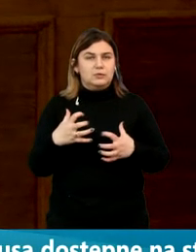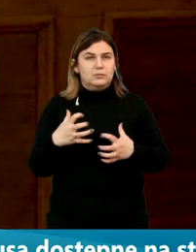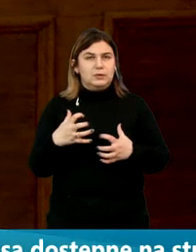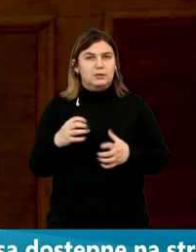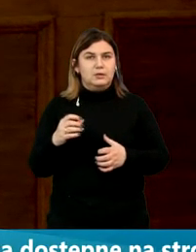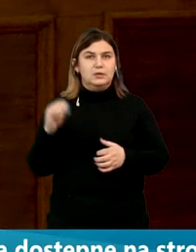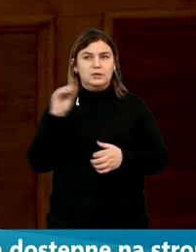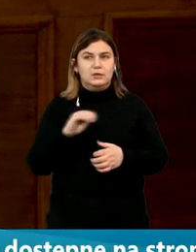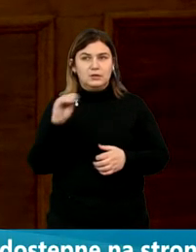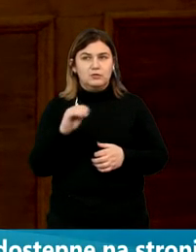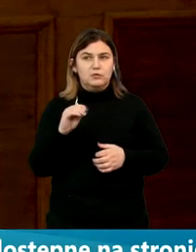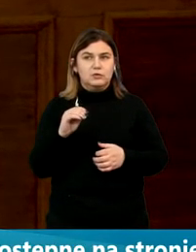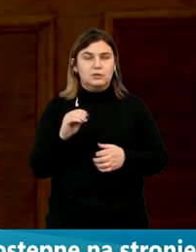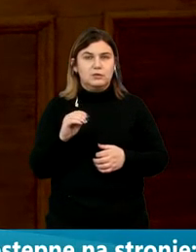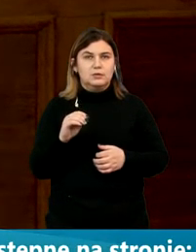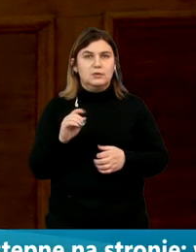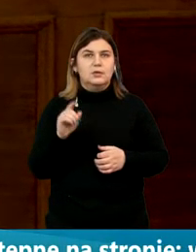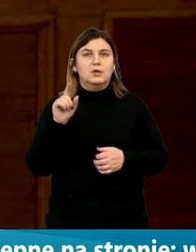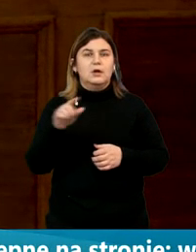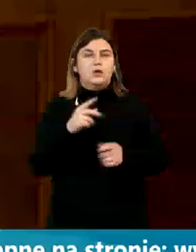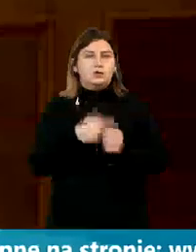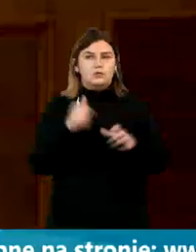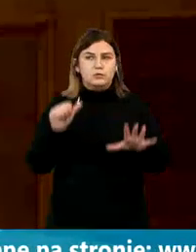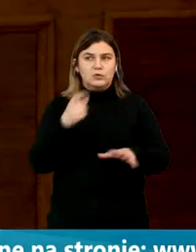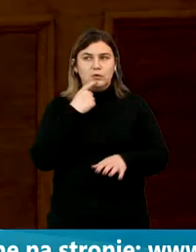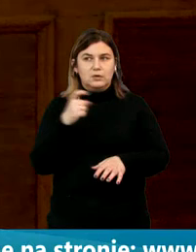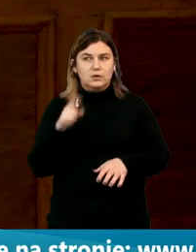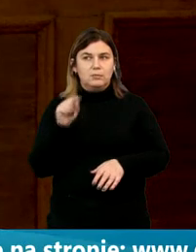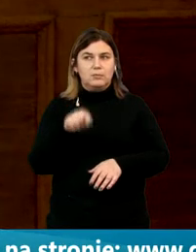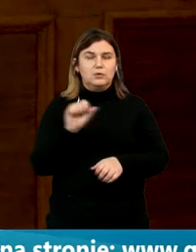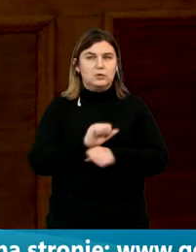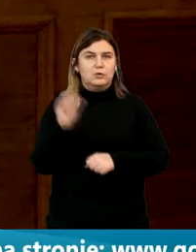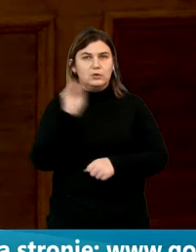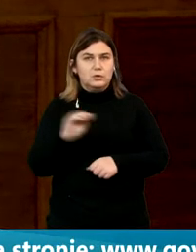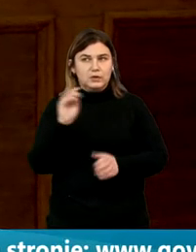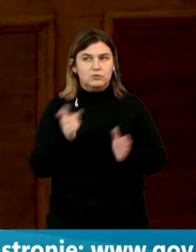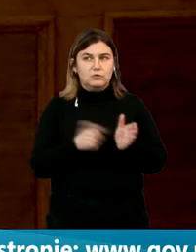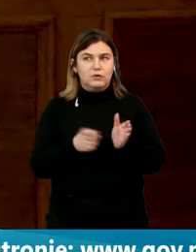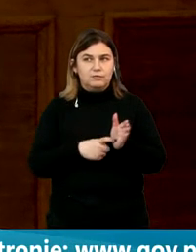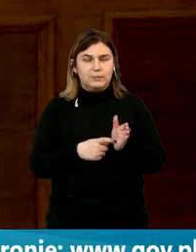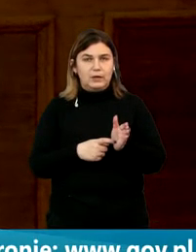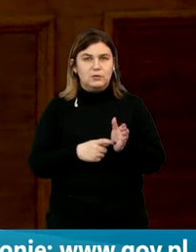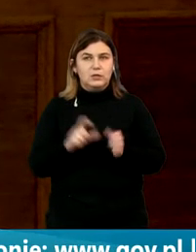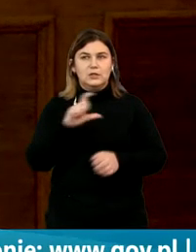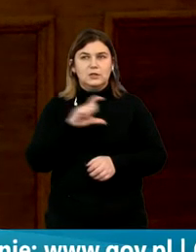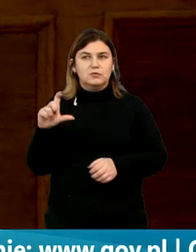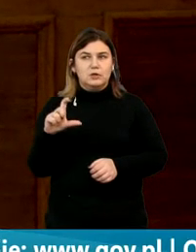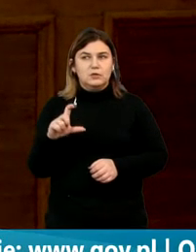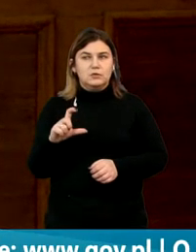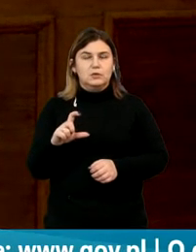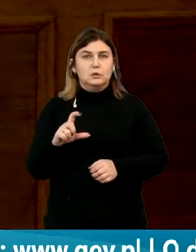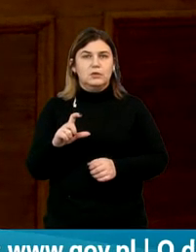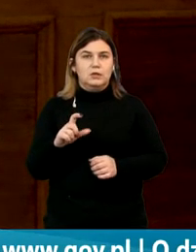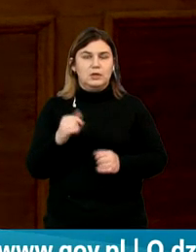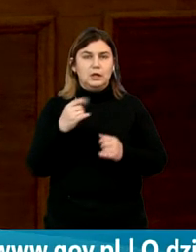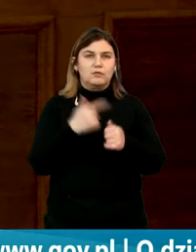dalej, chcielibyśmy iść w kierunku 26 kwietnia, ale to jeszcze wymaga czasu. Jeśli dojdziemy do